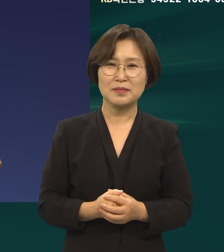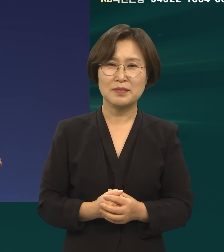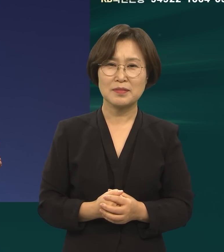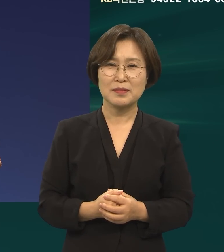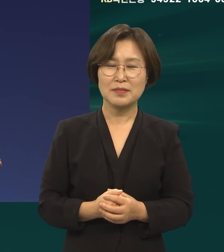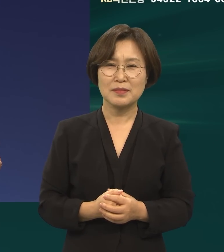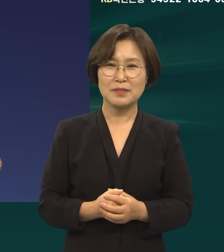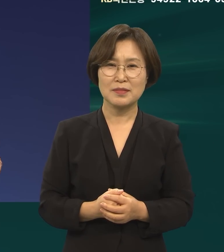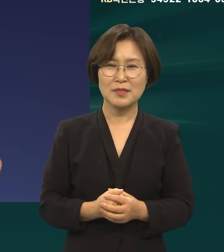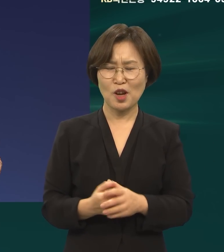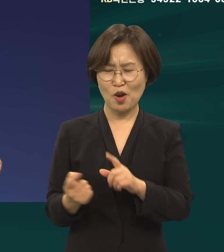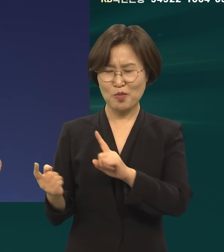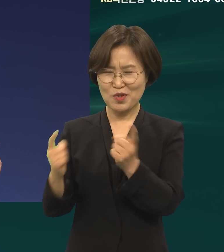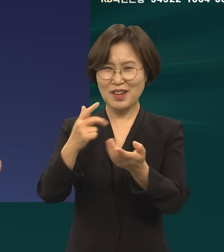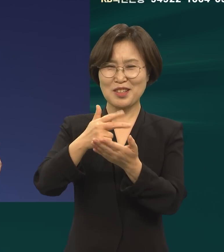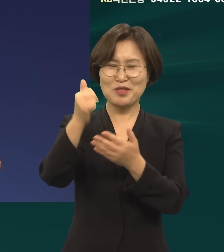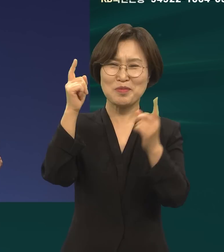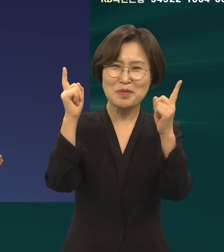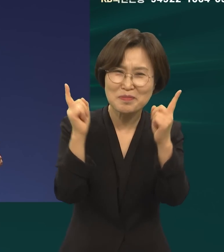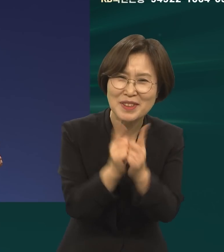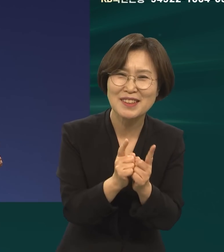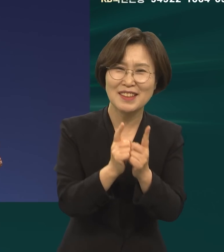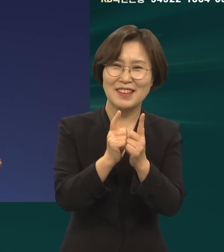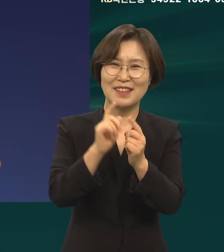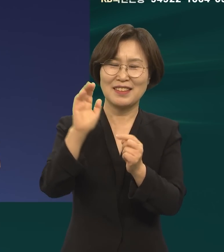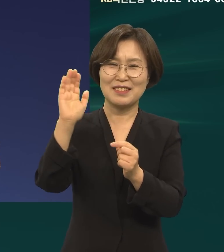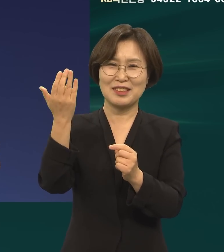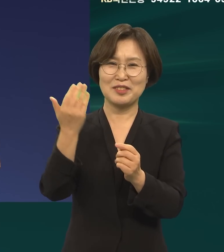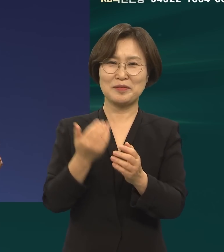이들이 부활의 주님을 만납니다. 너무 웃긴 게 있습니다.